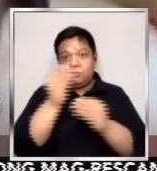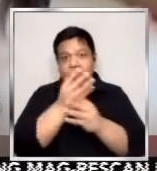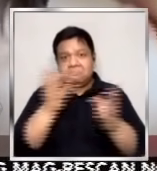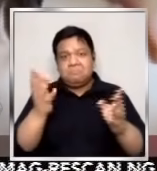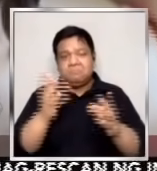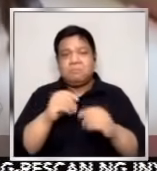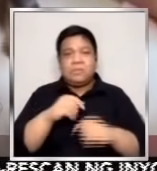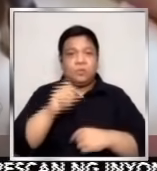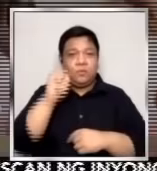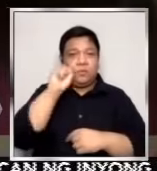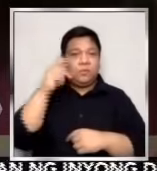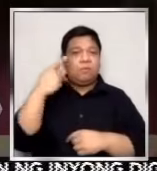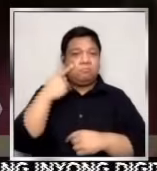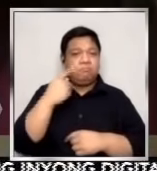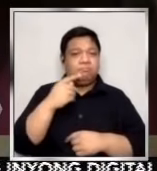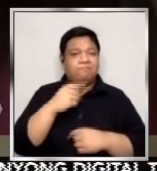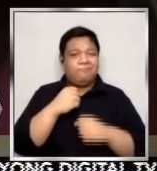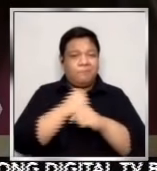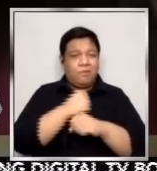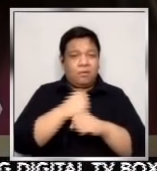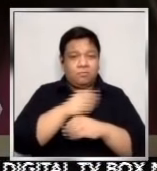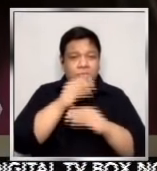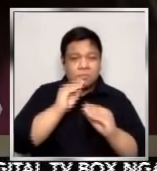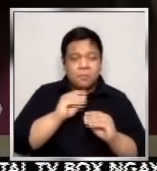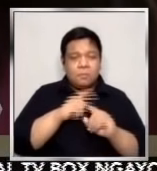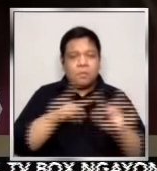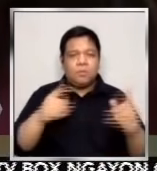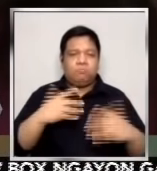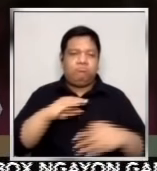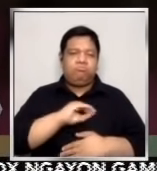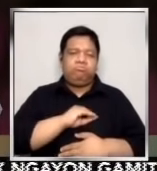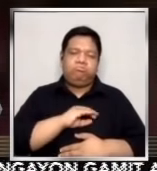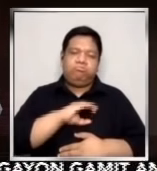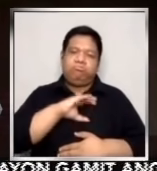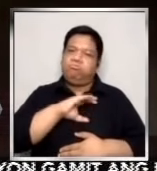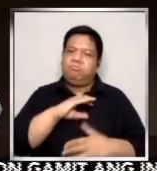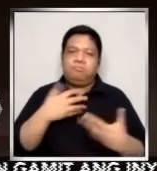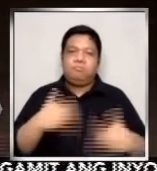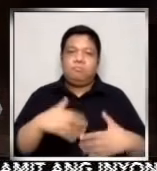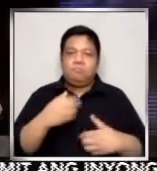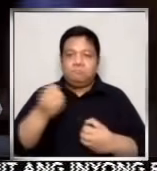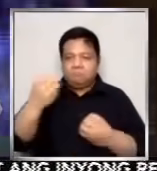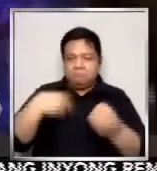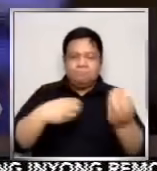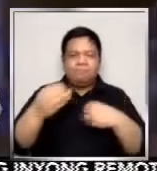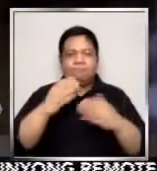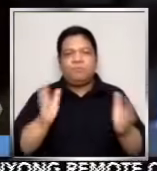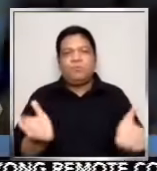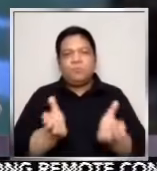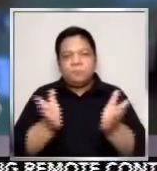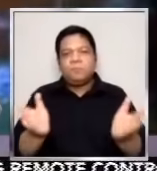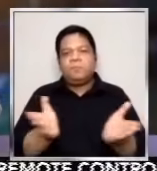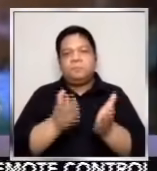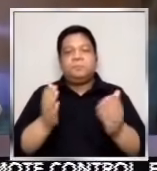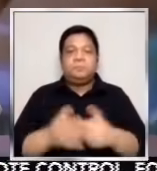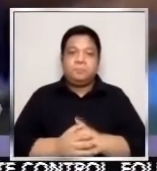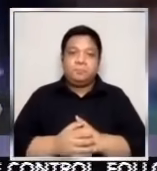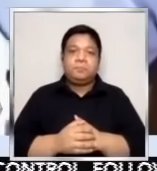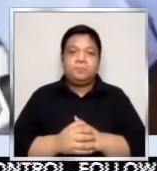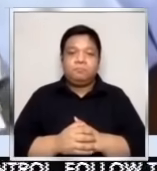lungkot, nabusog daw ang puso niya dahil marami ang nagpaabot ng words of encouragement sa kanya.